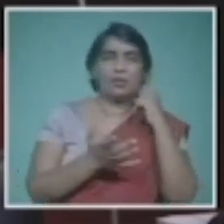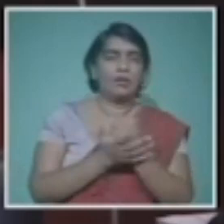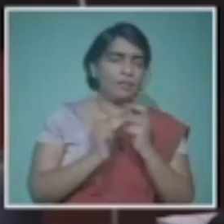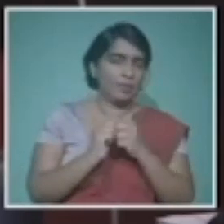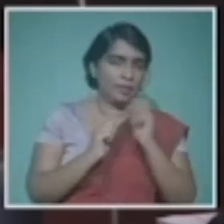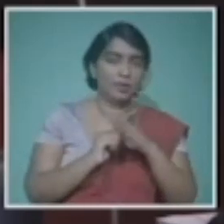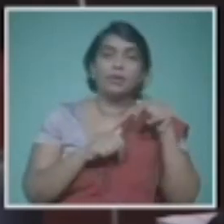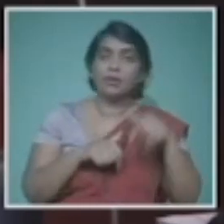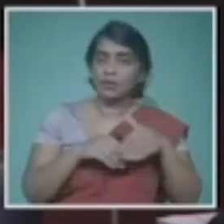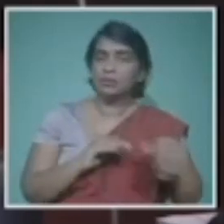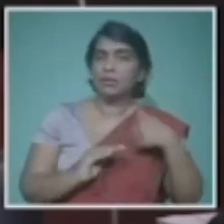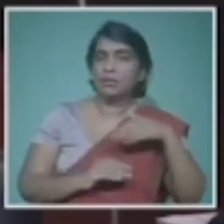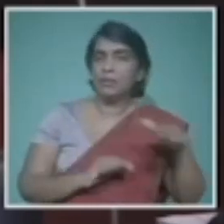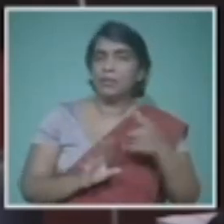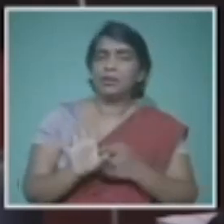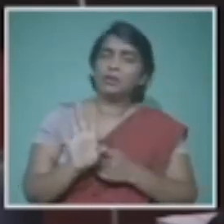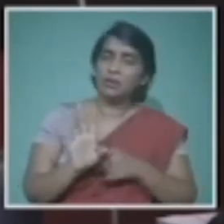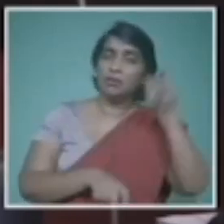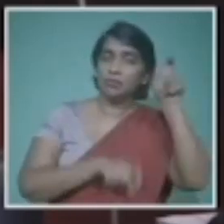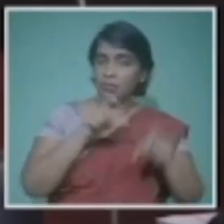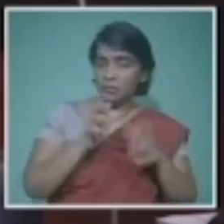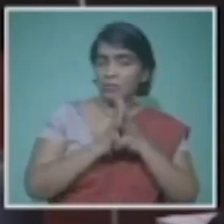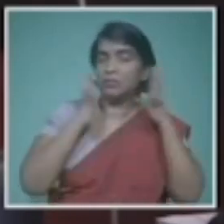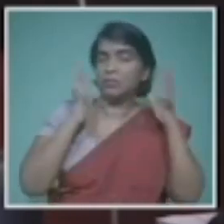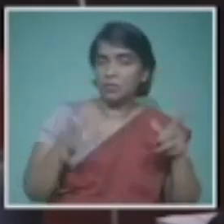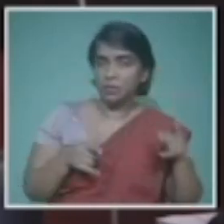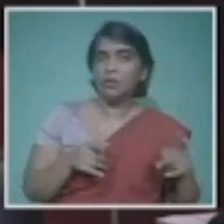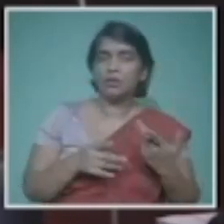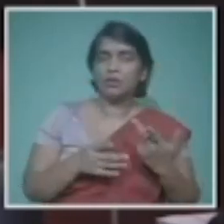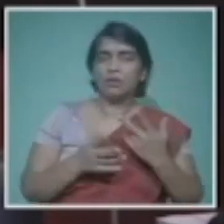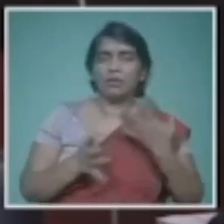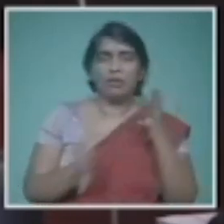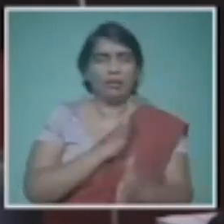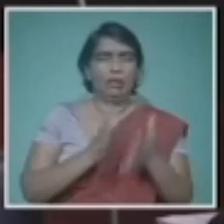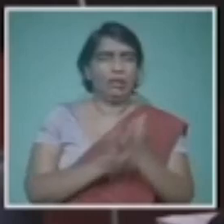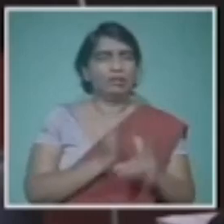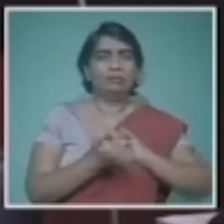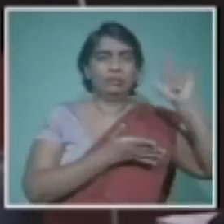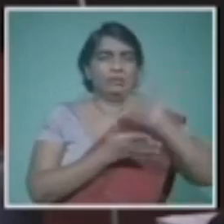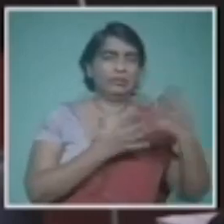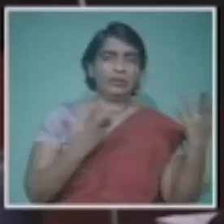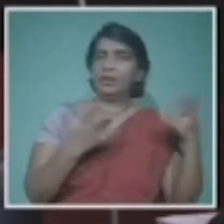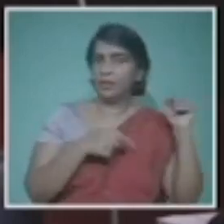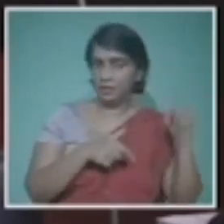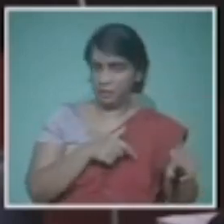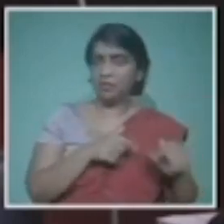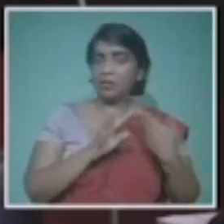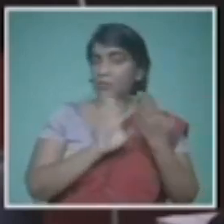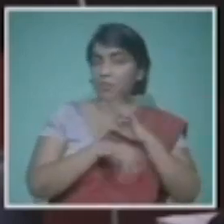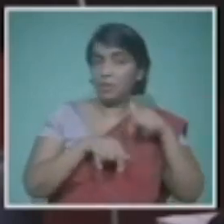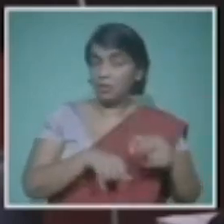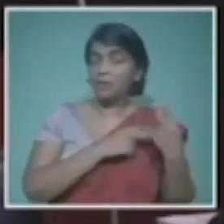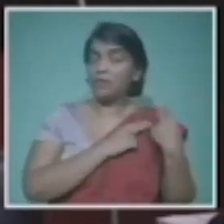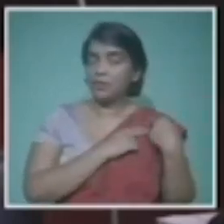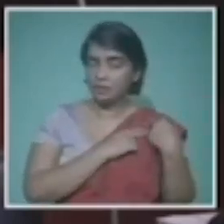තියෙනවා. දැන් මේ වෙනකොට අපේ ප්‍රදේශයේ තරුණ පිරිස් විශාල ප්‍රමාණයක් රැවටීමට ලක් වෙලා තියෙනවා. ඉතින් මේ සම්බන්ධයෙන් වෙනදට වඩා